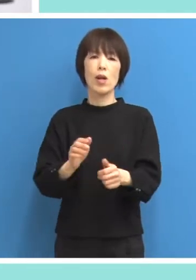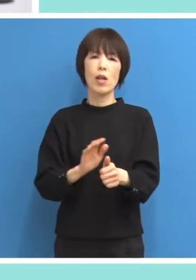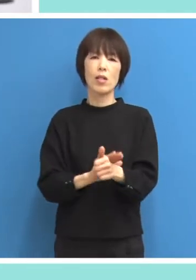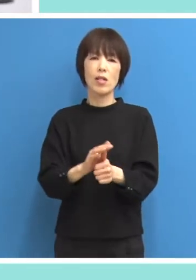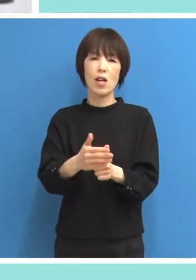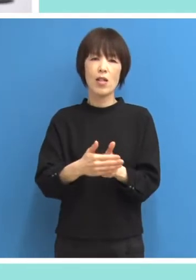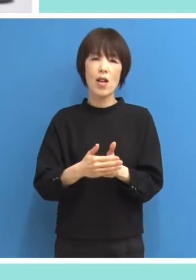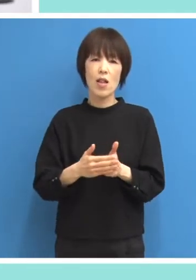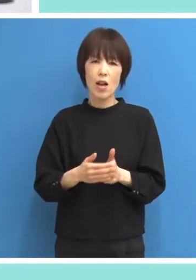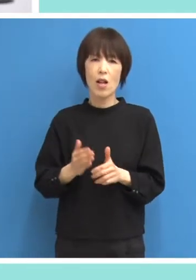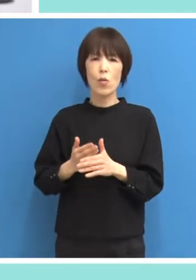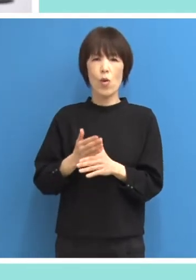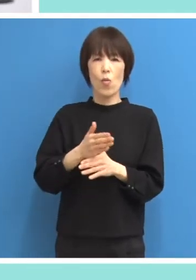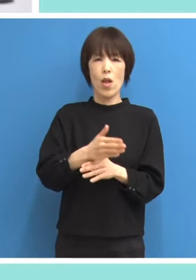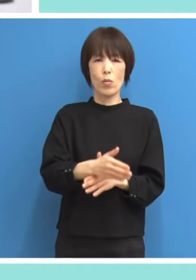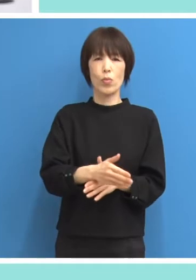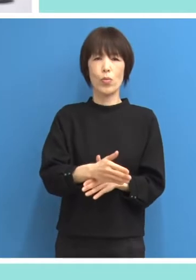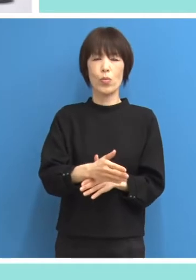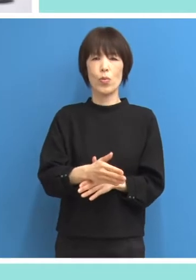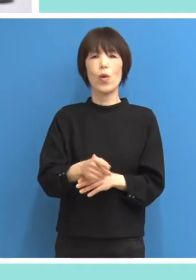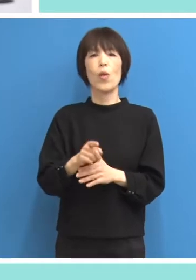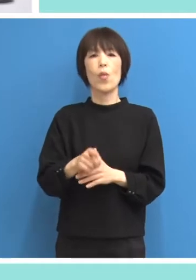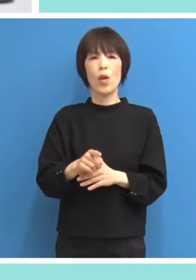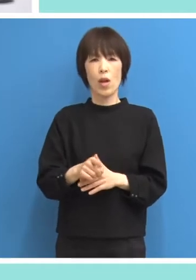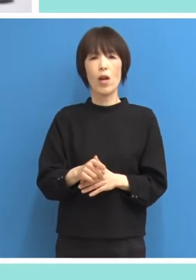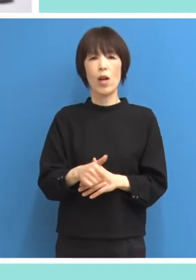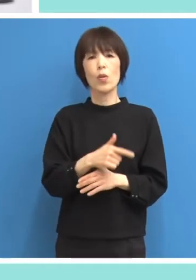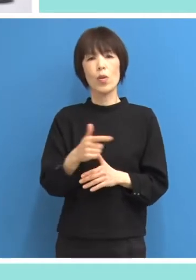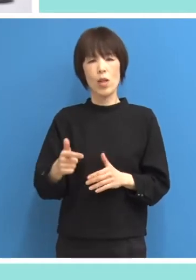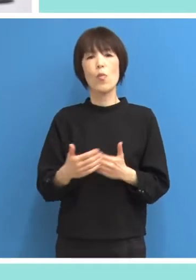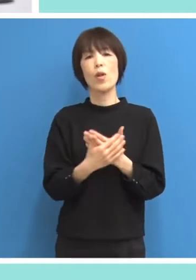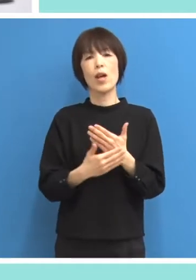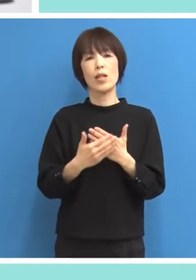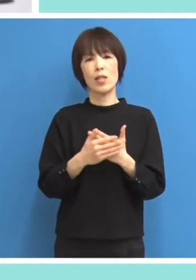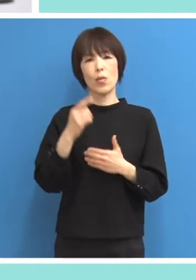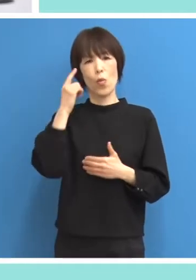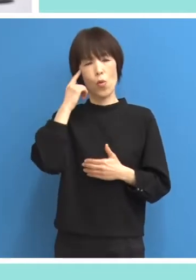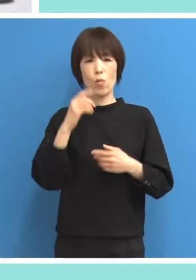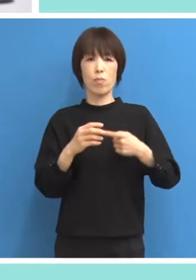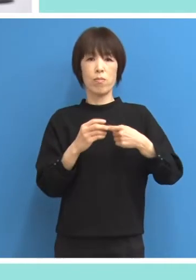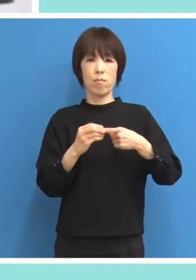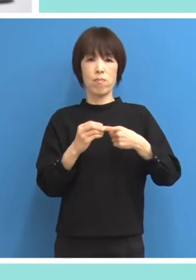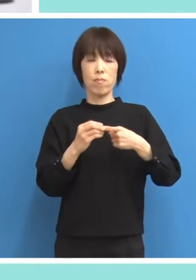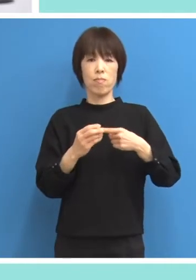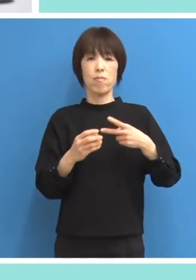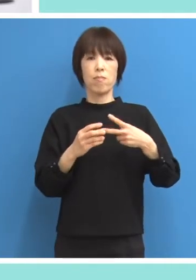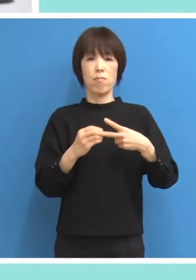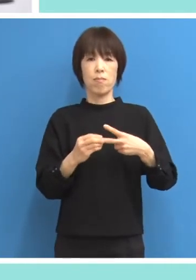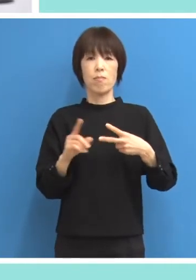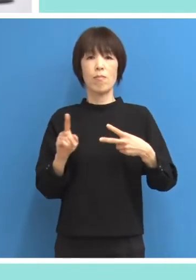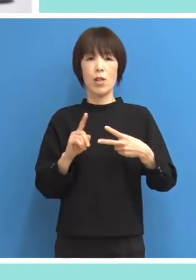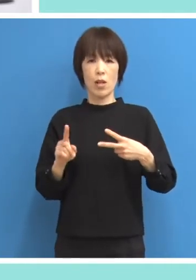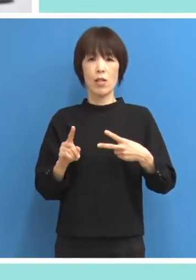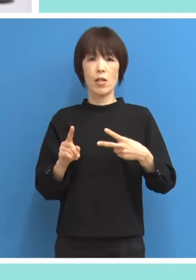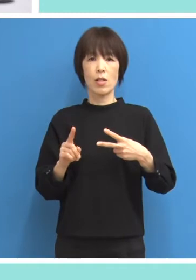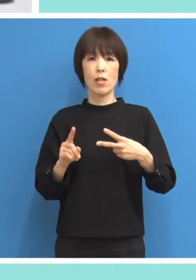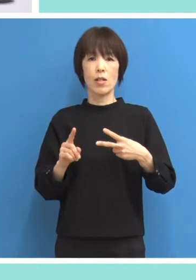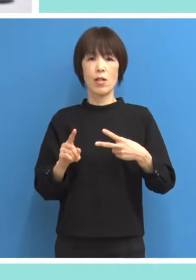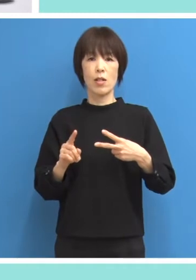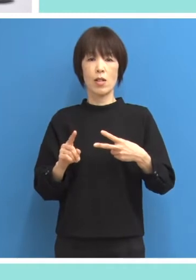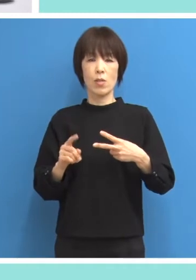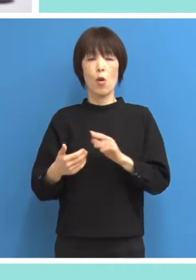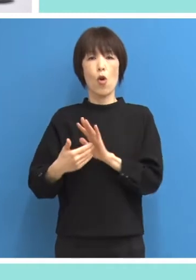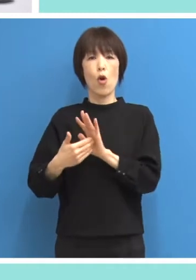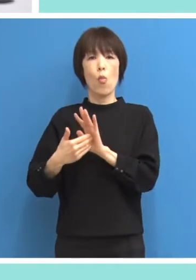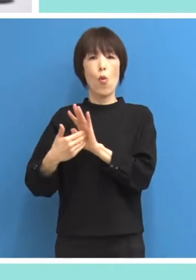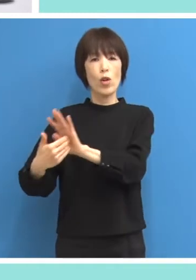、支え合う、そういったことをやっていきましょうということが一つ、それともう一つは感染拡大防止策を